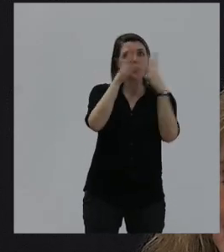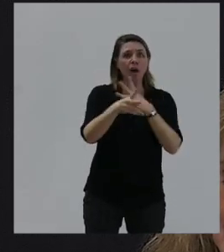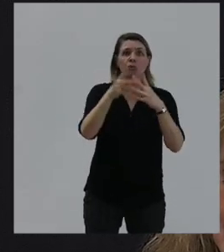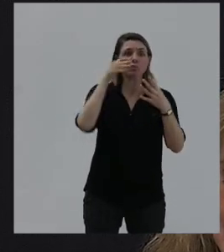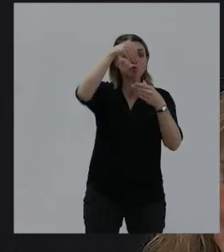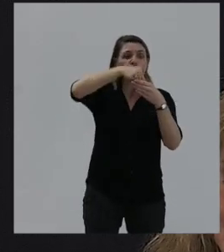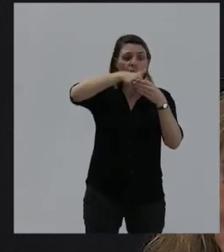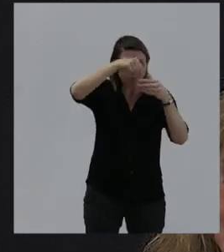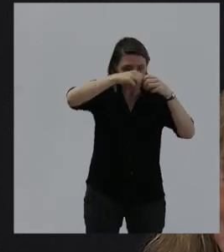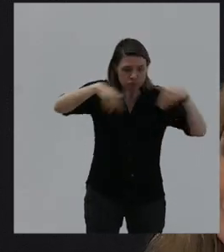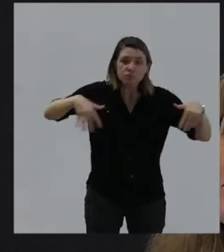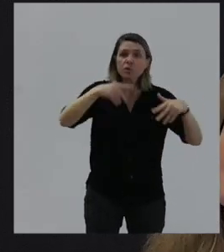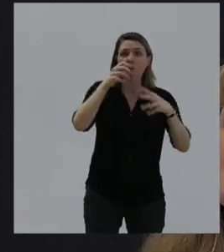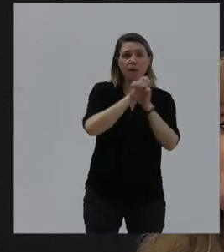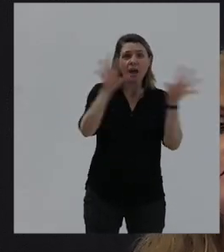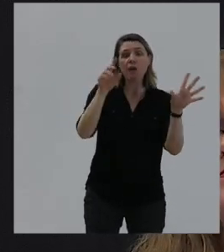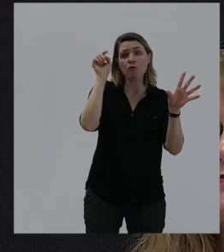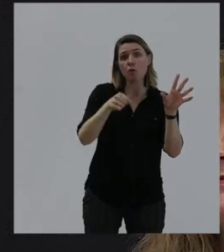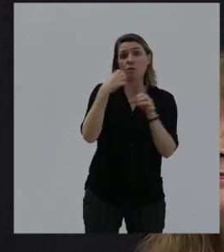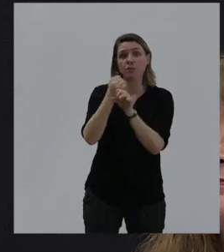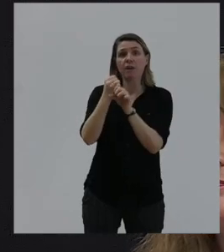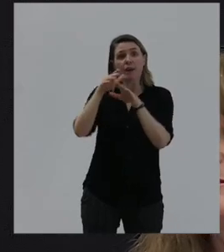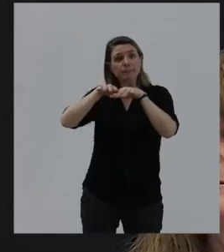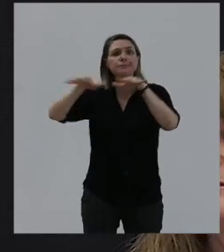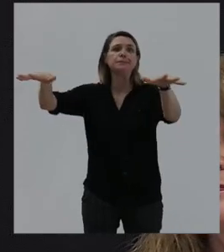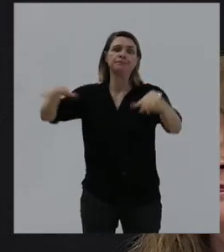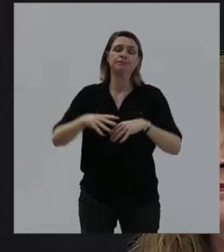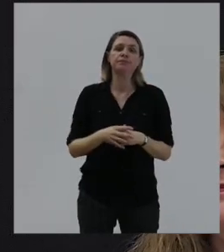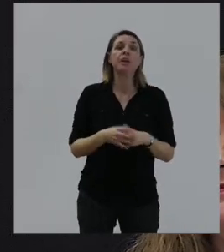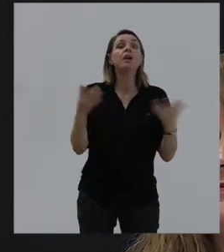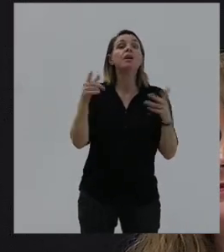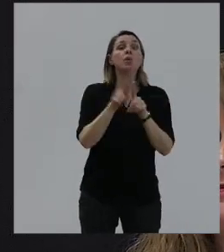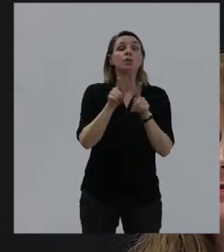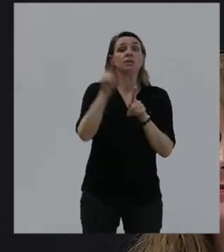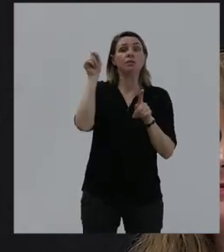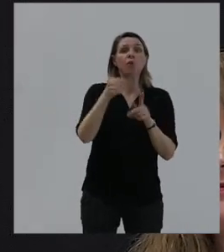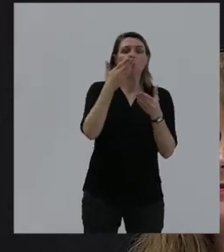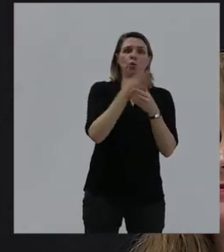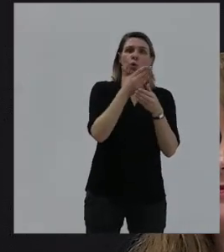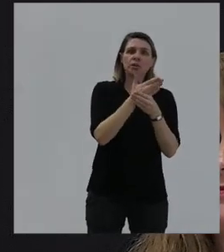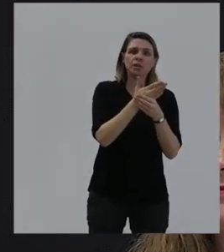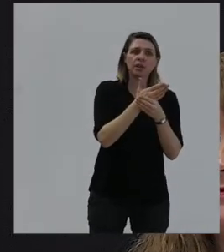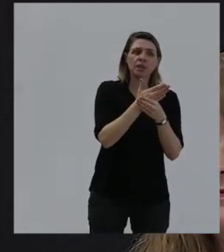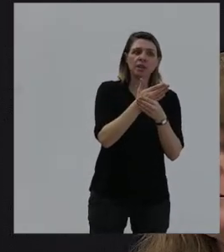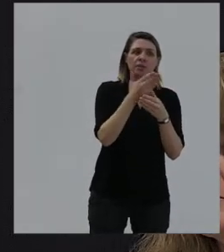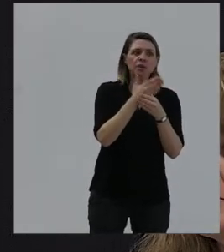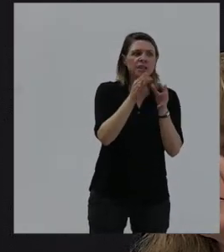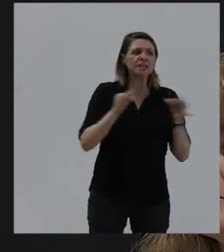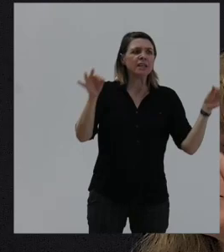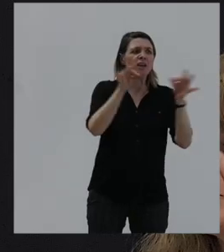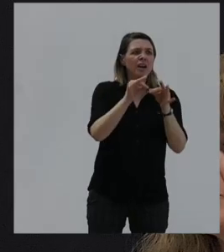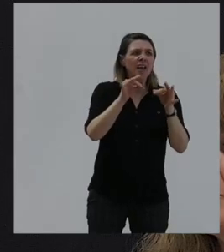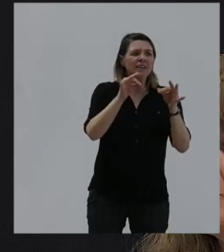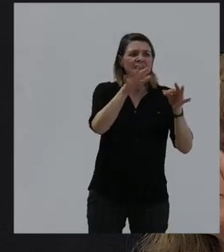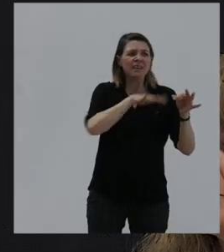s'y rattache. Ce travail devra être étendu au contrat LRU. Il va nous falloir reprendre le dossier de l'indemnitaire BIATS, le RIFSEP, dont